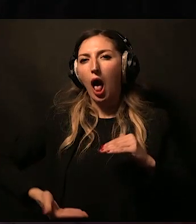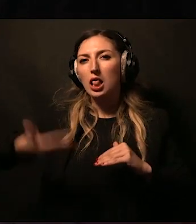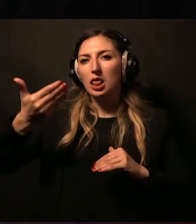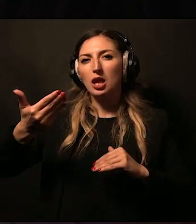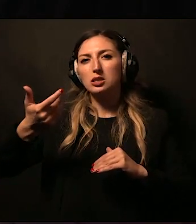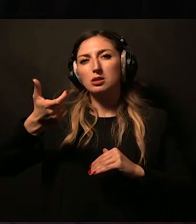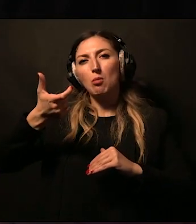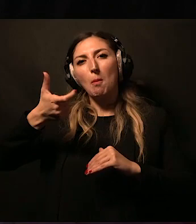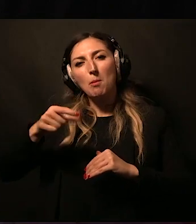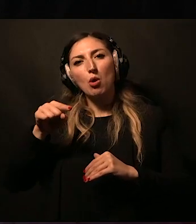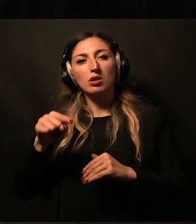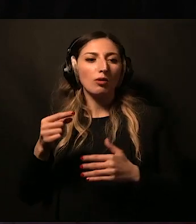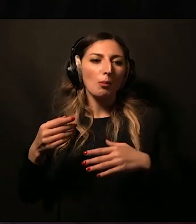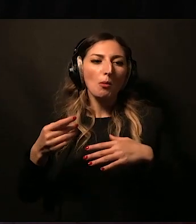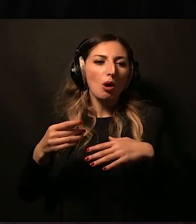a